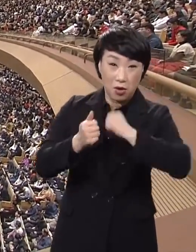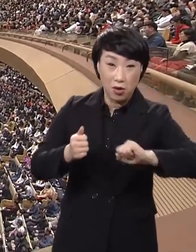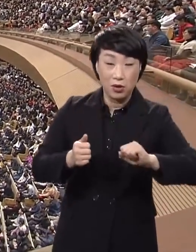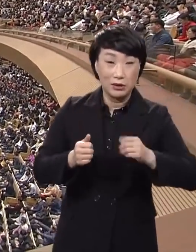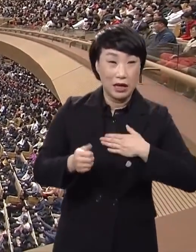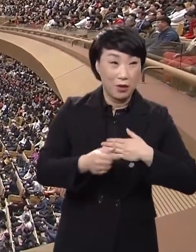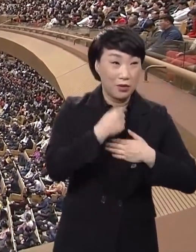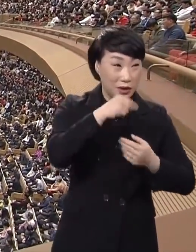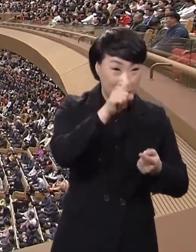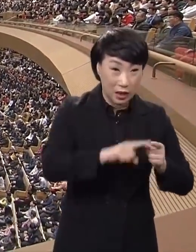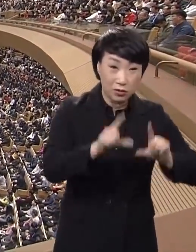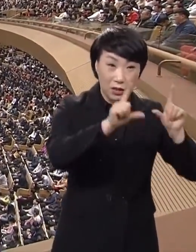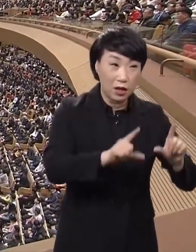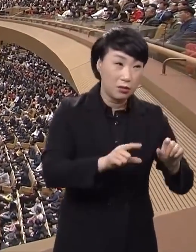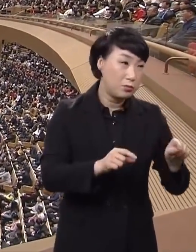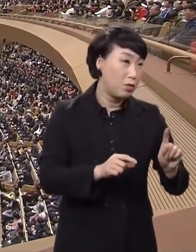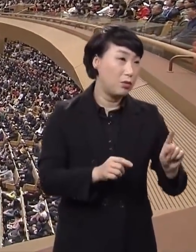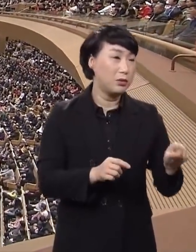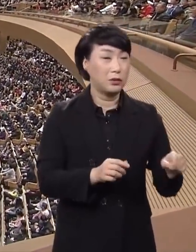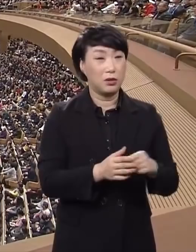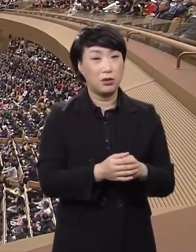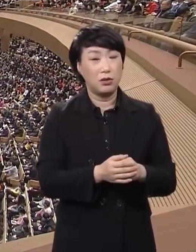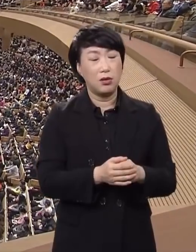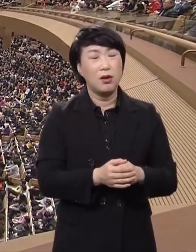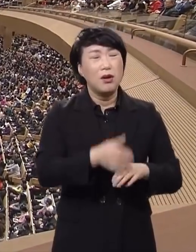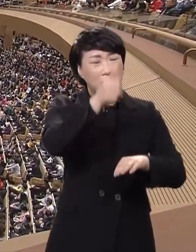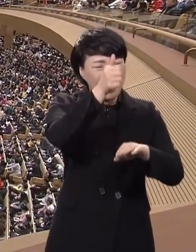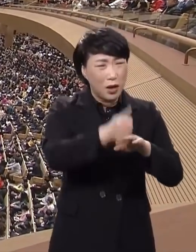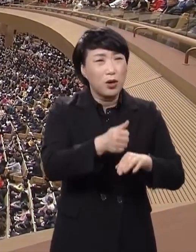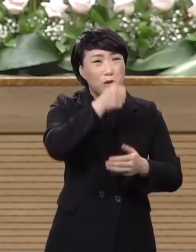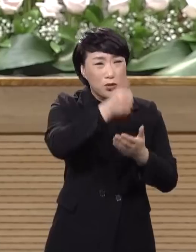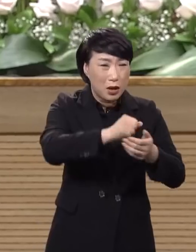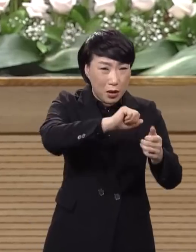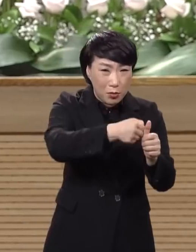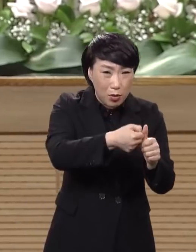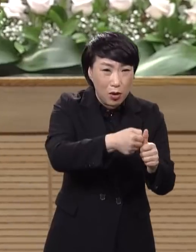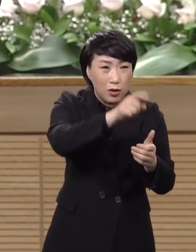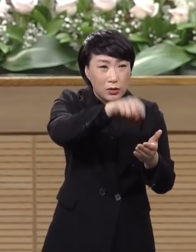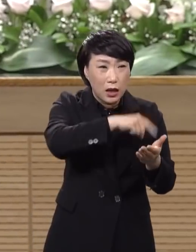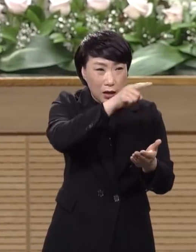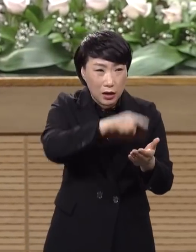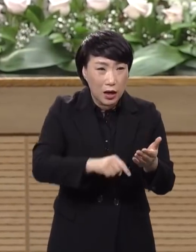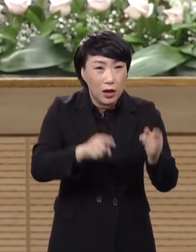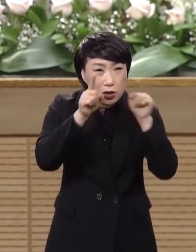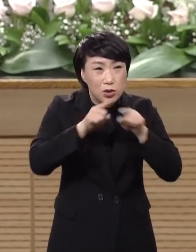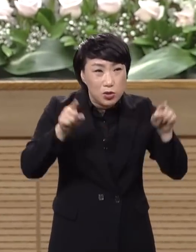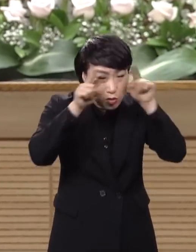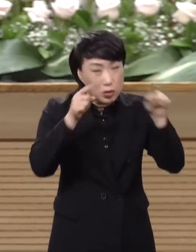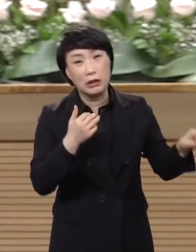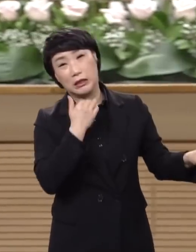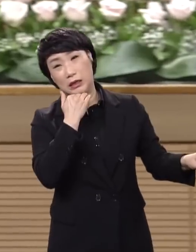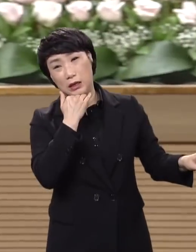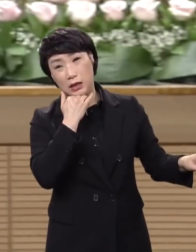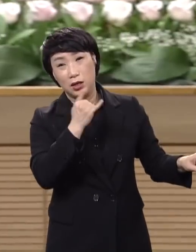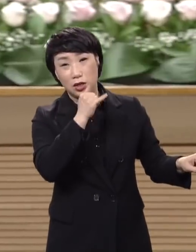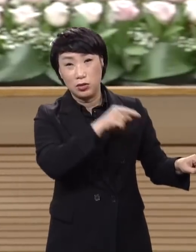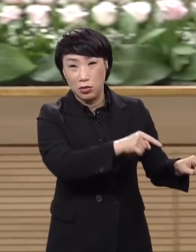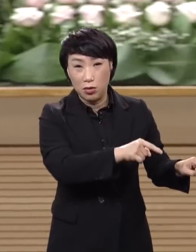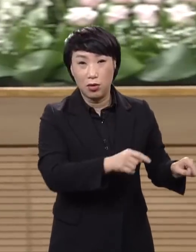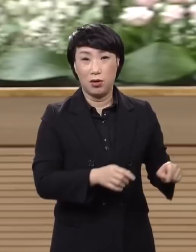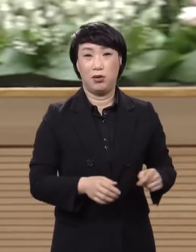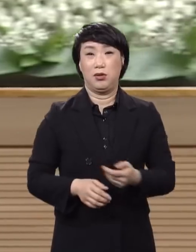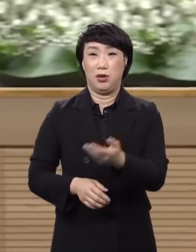거역하고 내 뜻대로 살면 그에게 다가오는 죄의 형벌은 지옥이 입을 벌리고 있지 않느냐 이